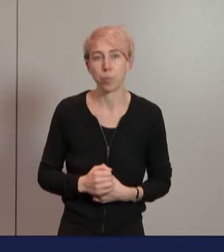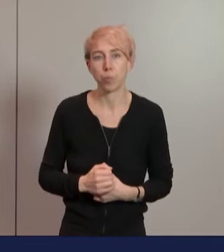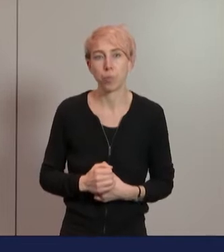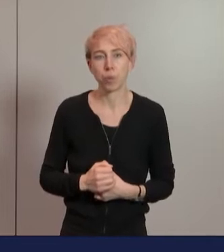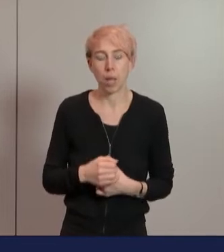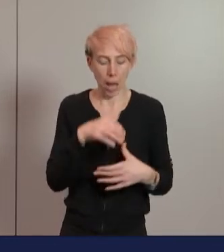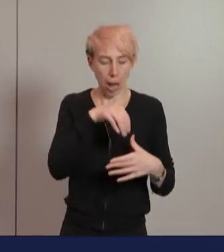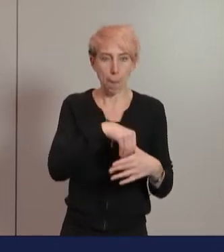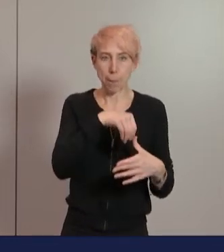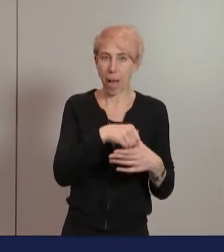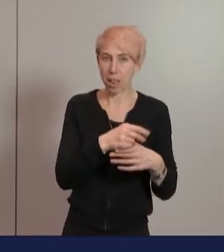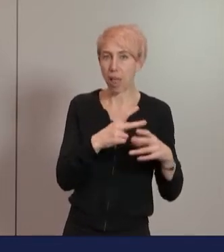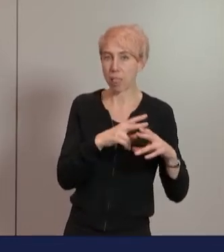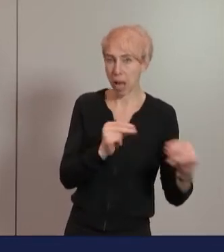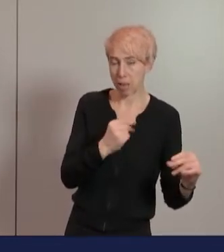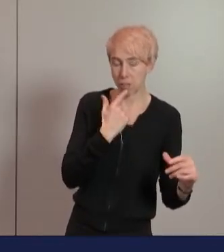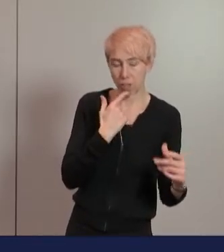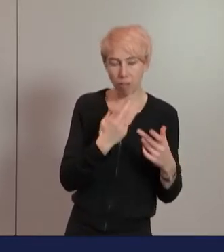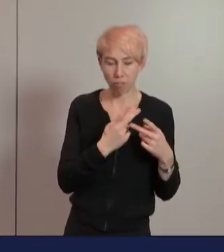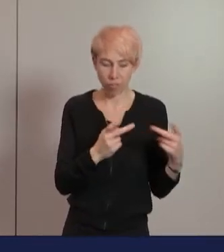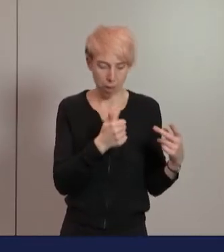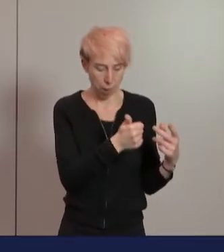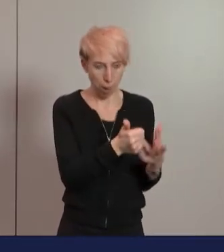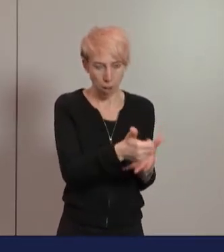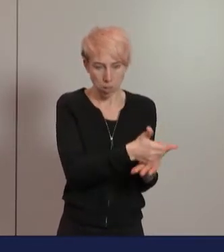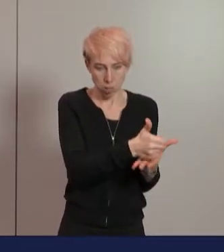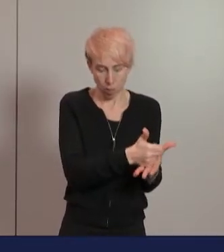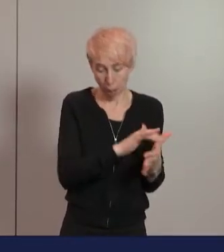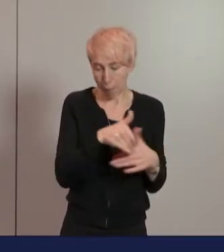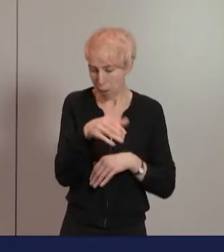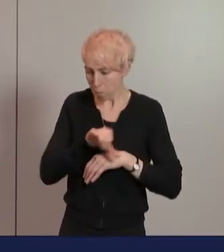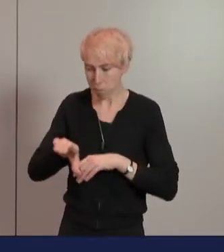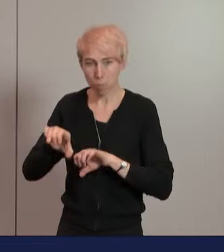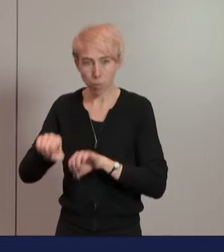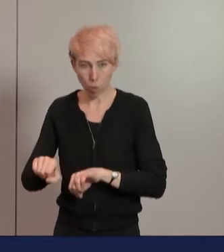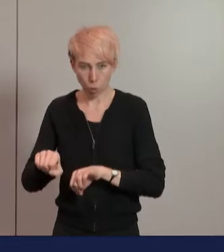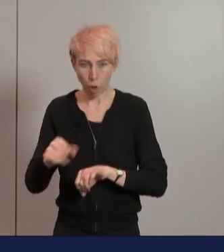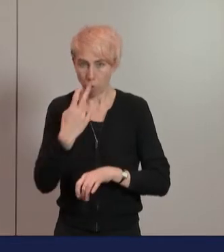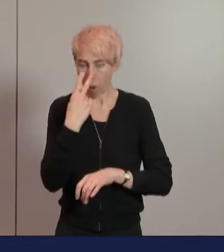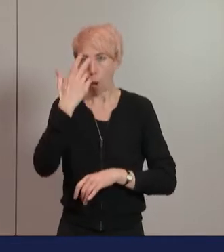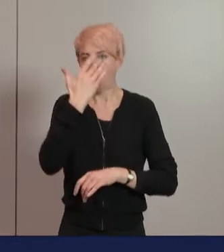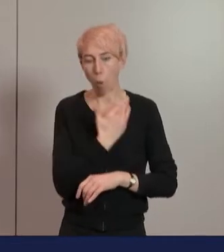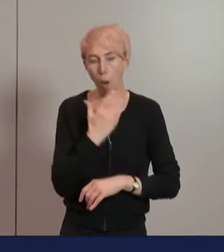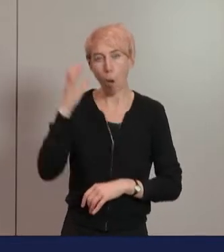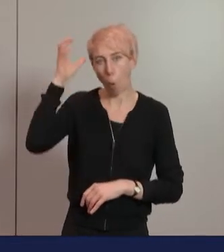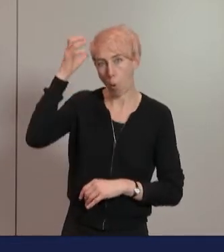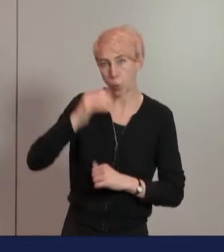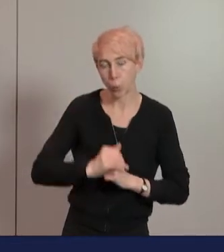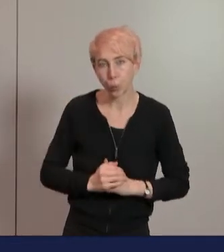L'épargne nette, qui est ce que la ville dégage pour financer ses investissements, est représentée par l'histogramme orange.